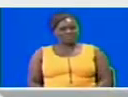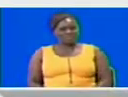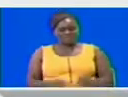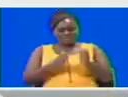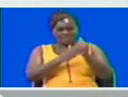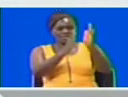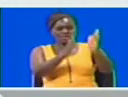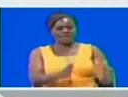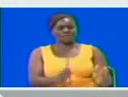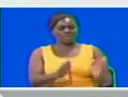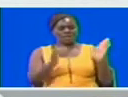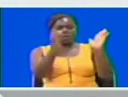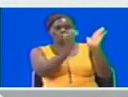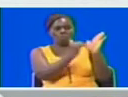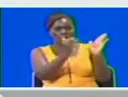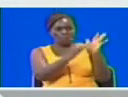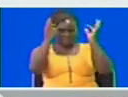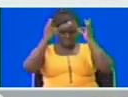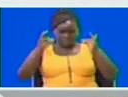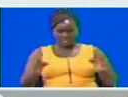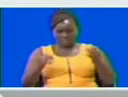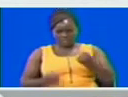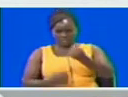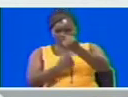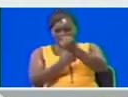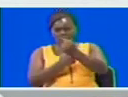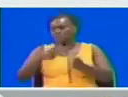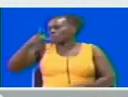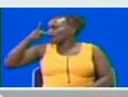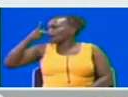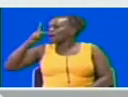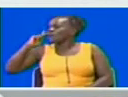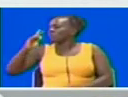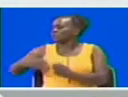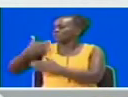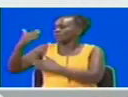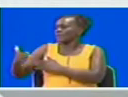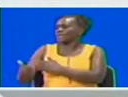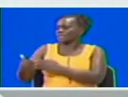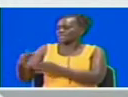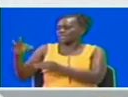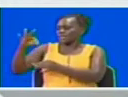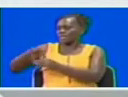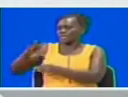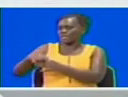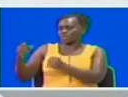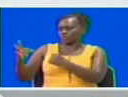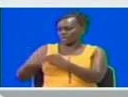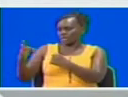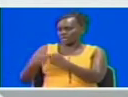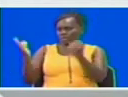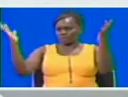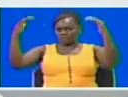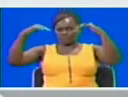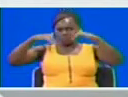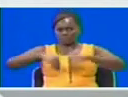Viongozi wa Ukambani wameamua kumuunga mkono Kalonzo Musyoka katika uchaguzi wa Agosti tarehe 8 katika kongamano la